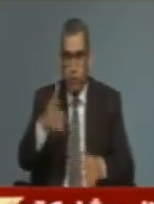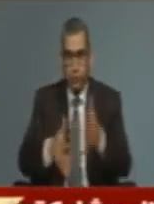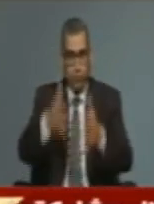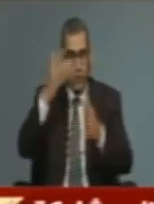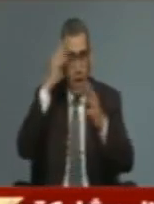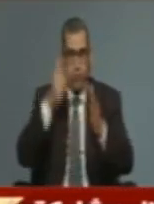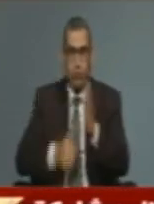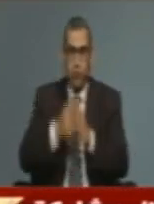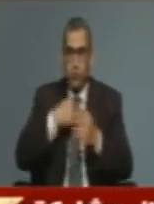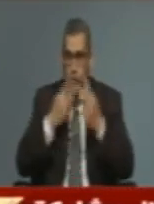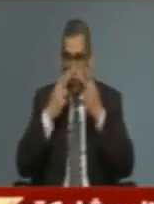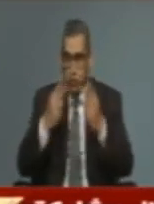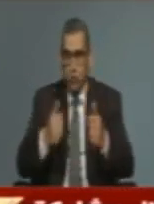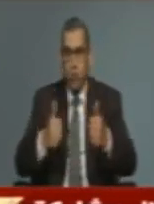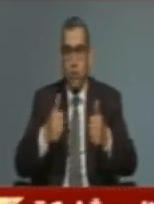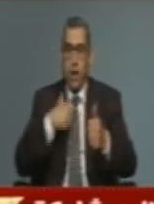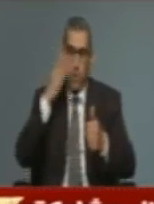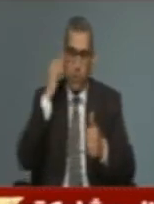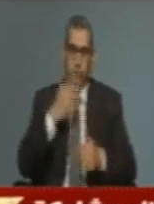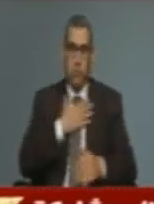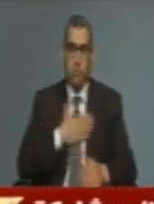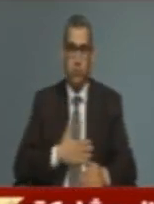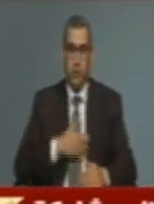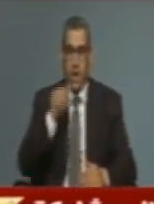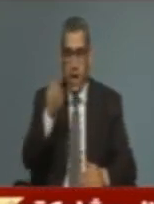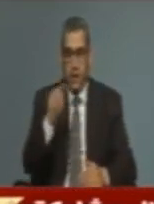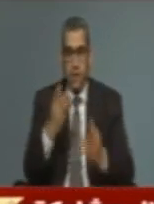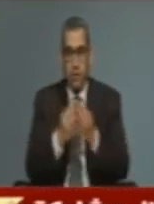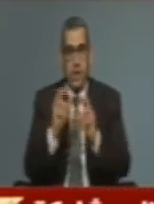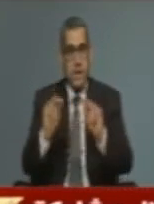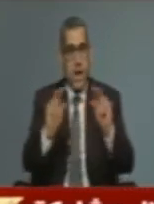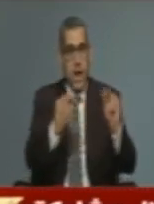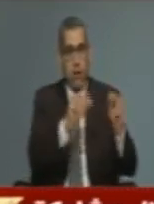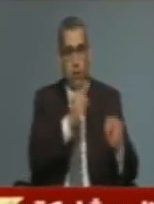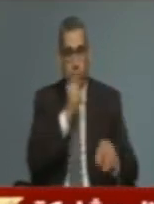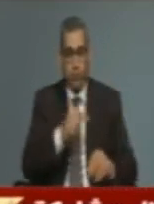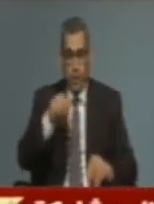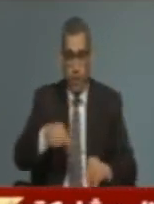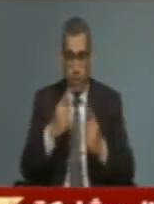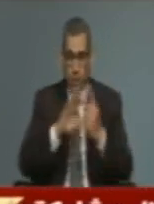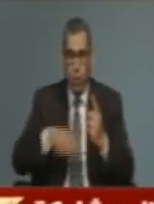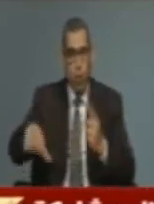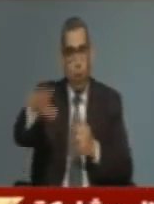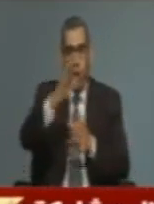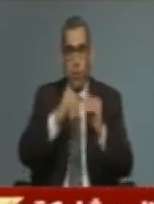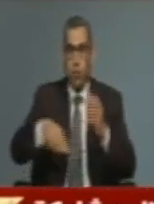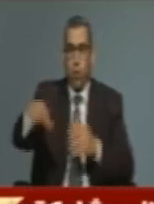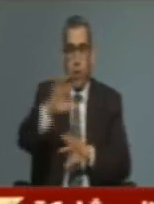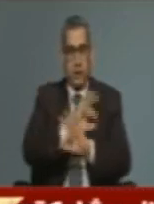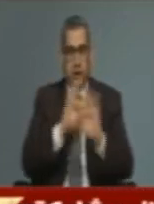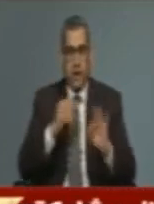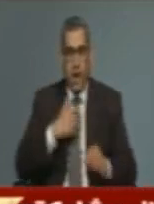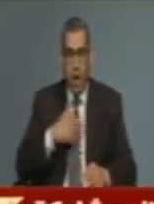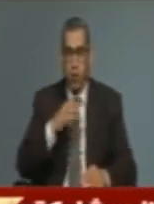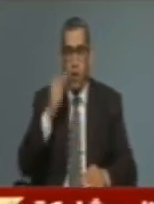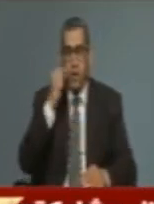في احسن حال انت وكل الناس اللي زيك، مش بس هنا في كل مصر، طالما الناس كلها